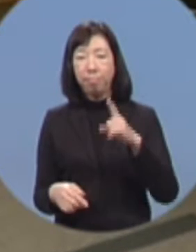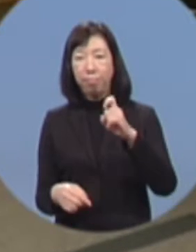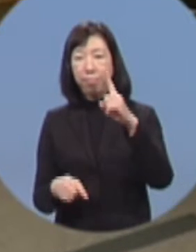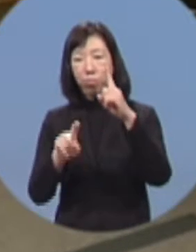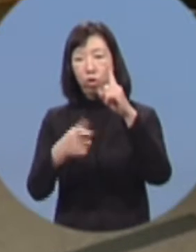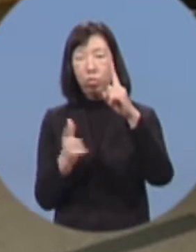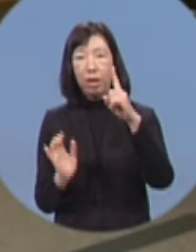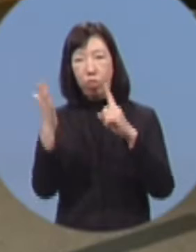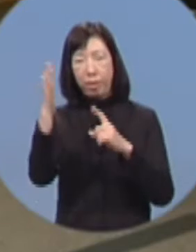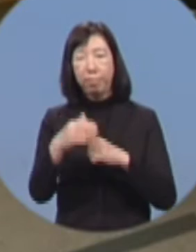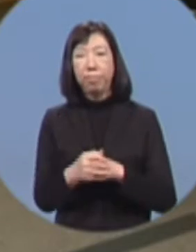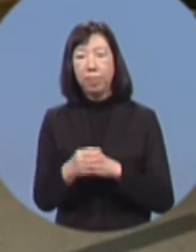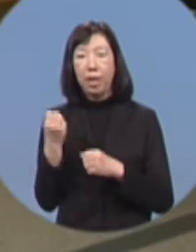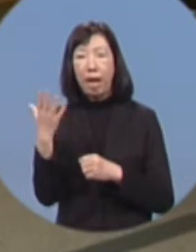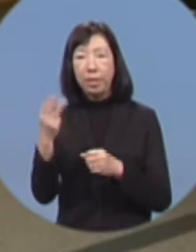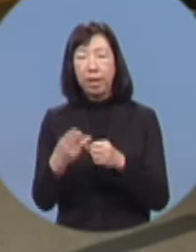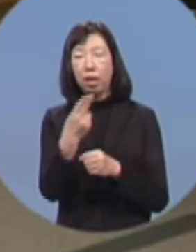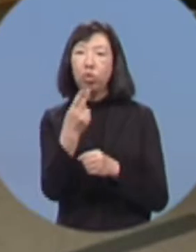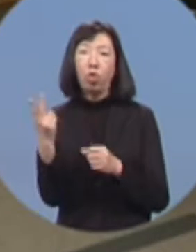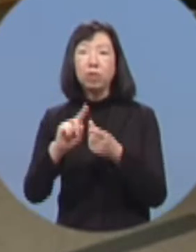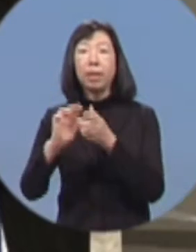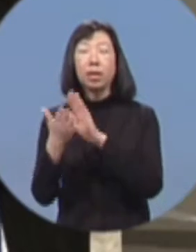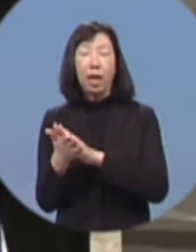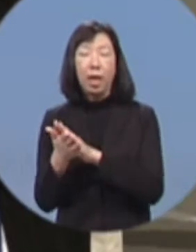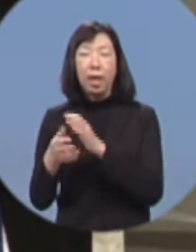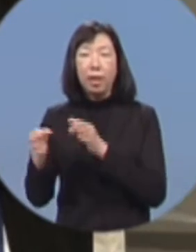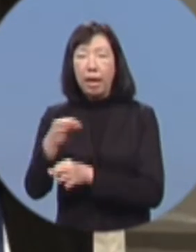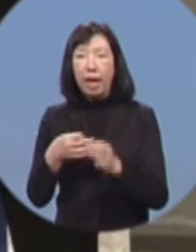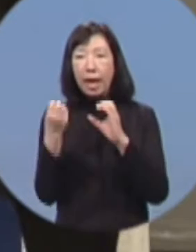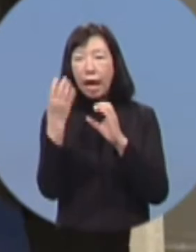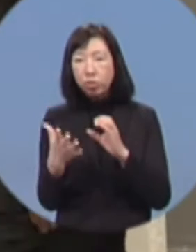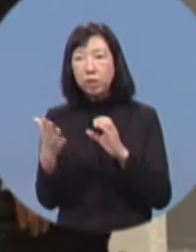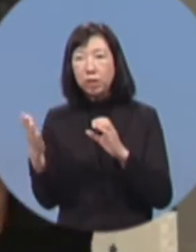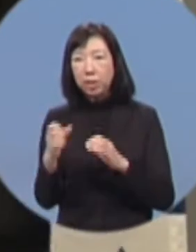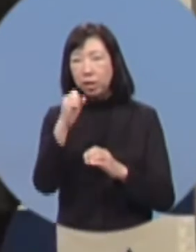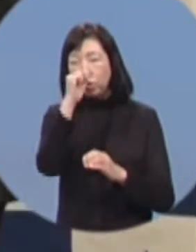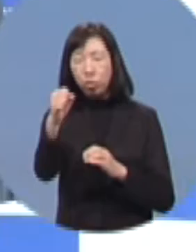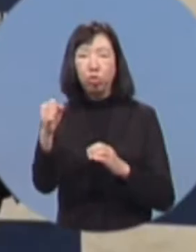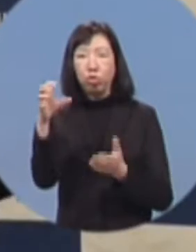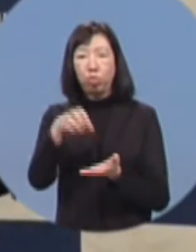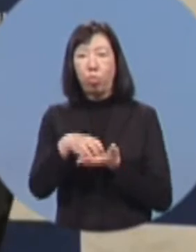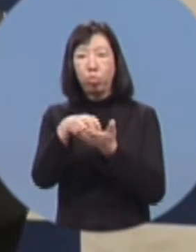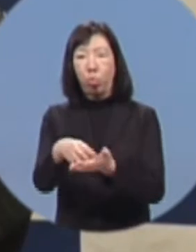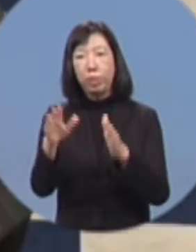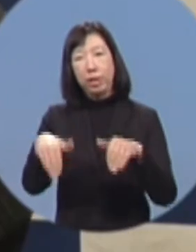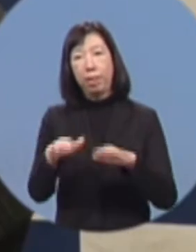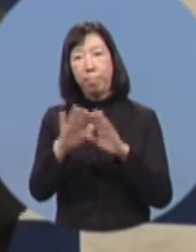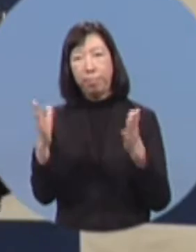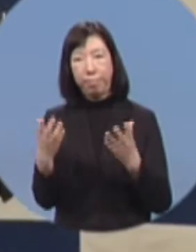16日火曜日、令和3年度千葉県経営革新優秀企業表彰表彰式が行われました